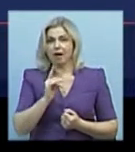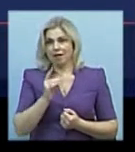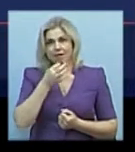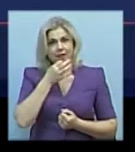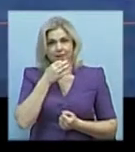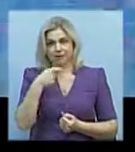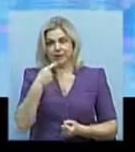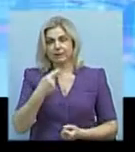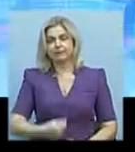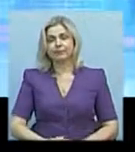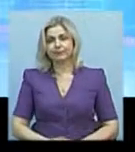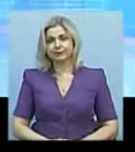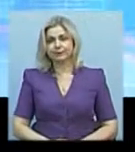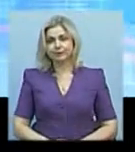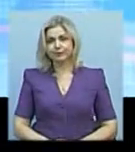робити.